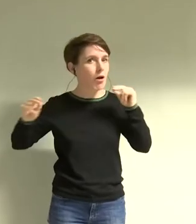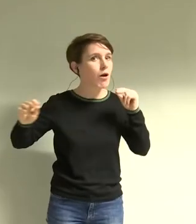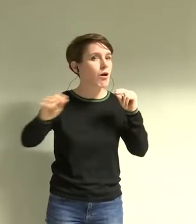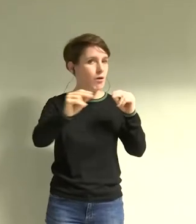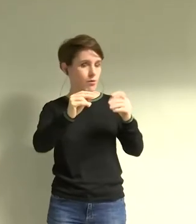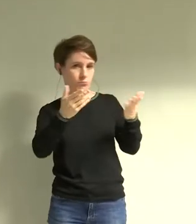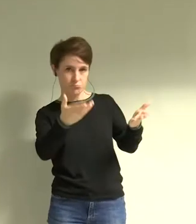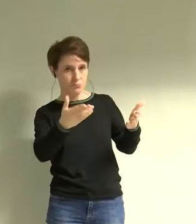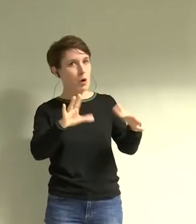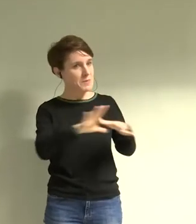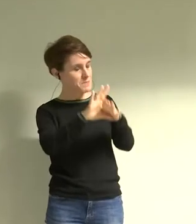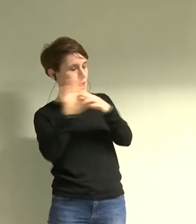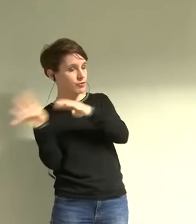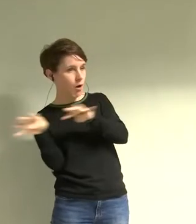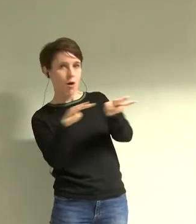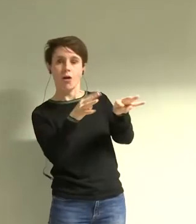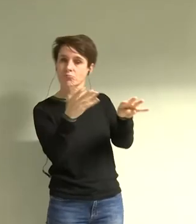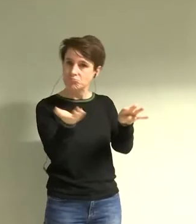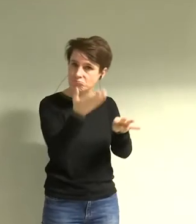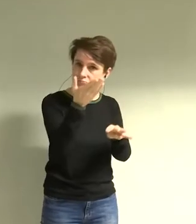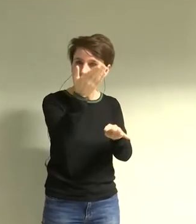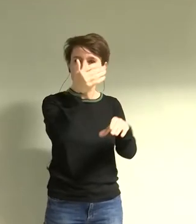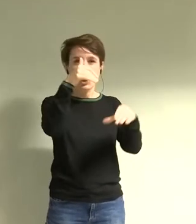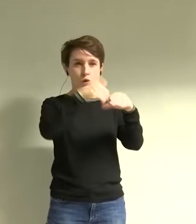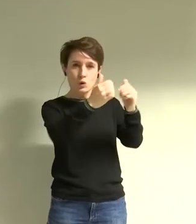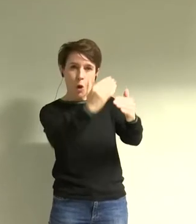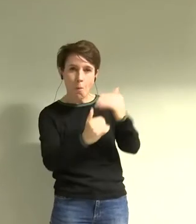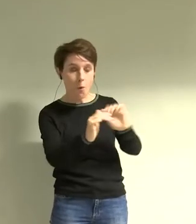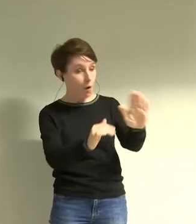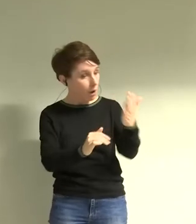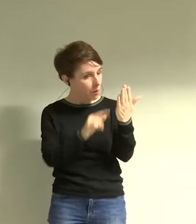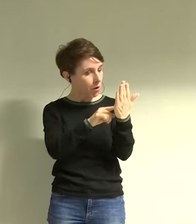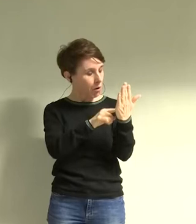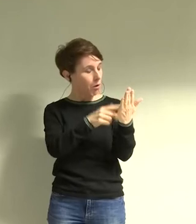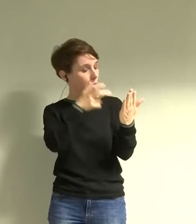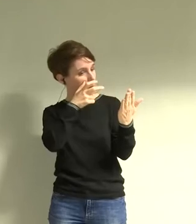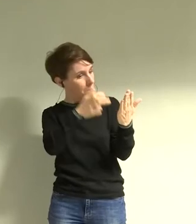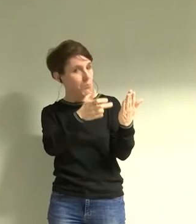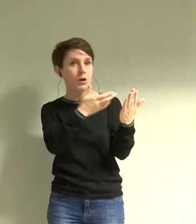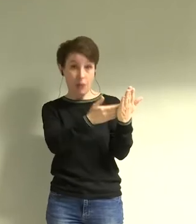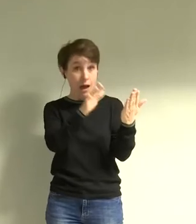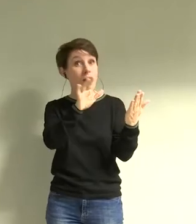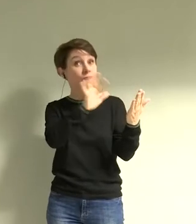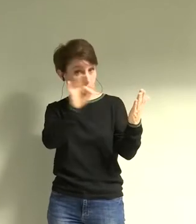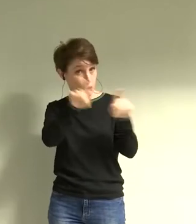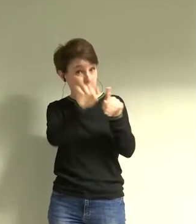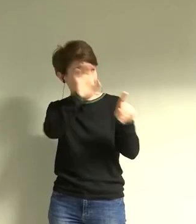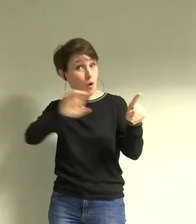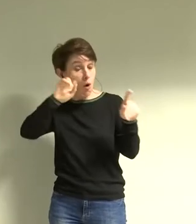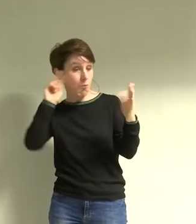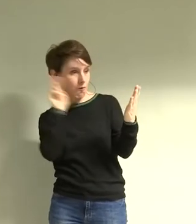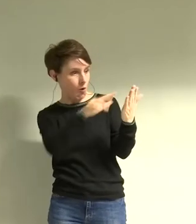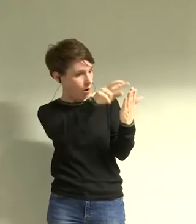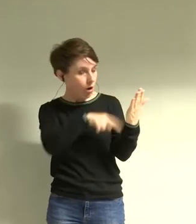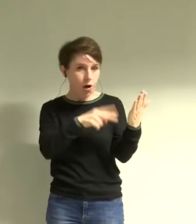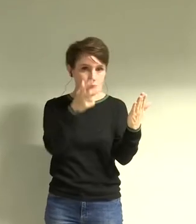la qualité et la singularité aussi de certaines programmations reconnu à travers l'europe autant que l'attachement